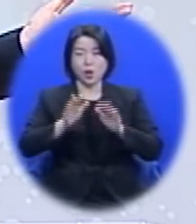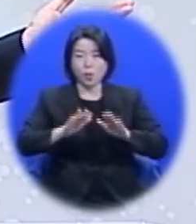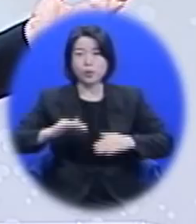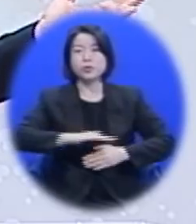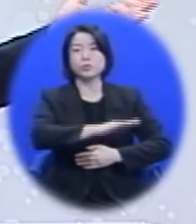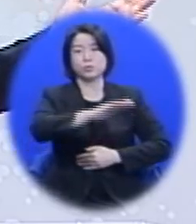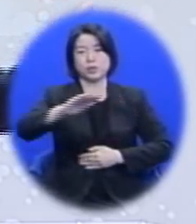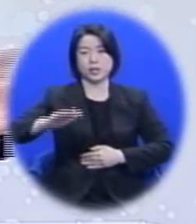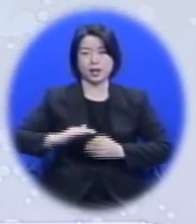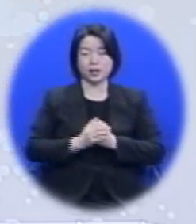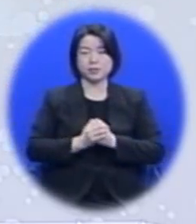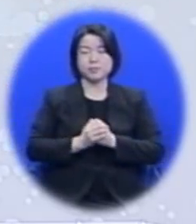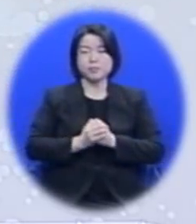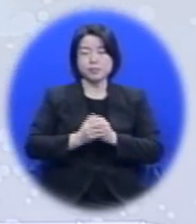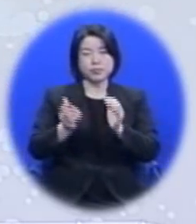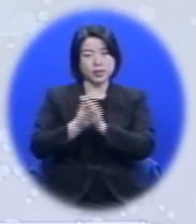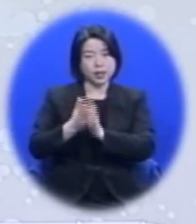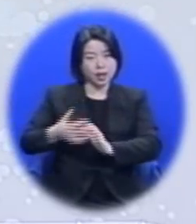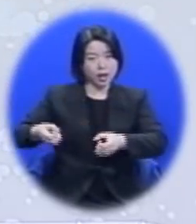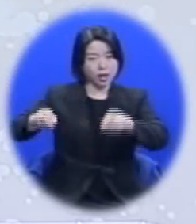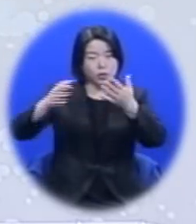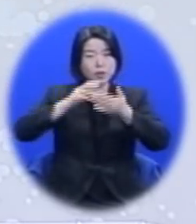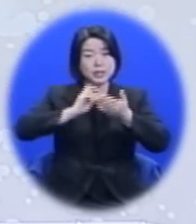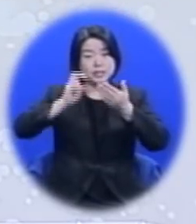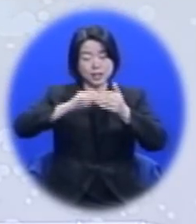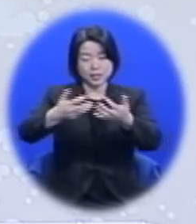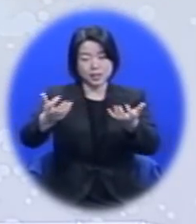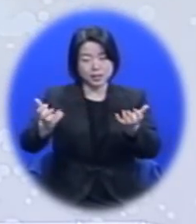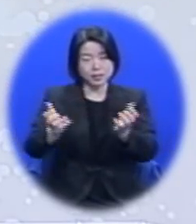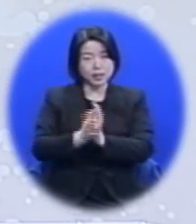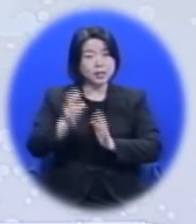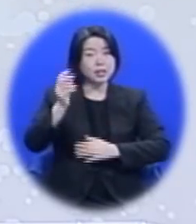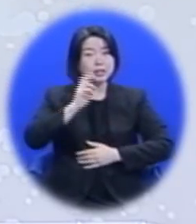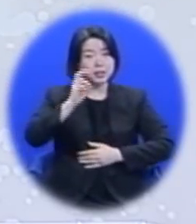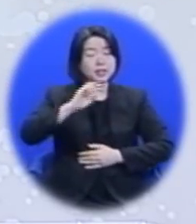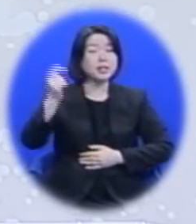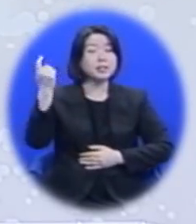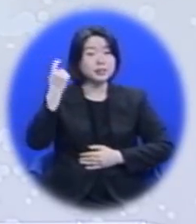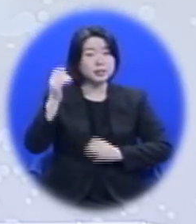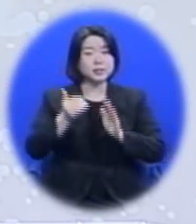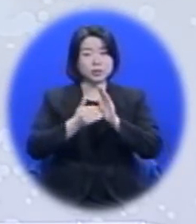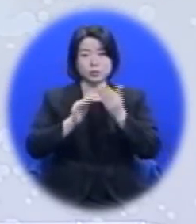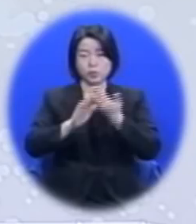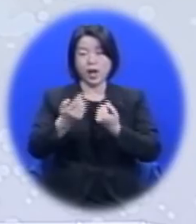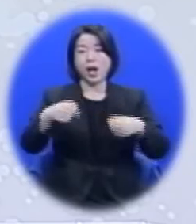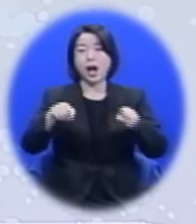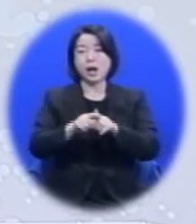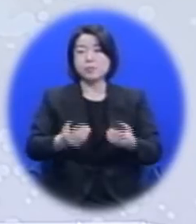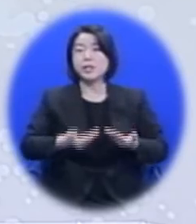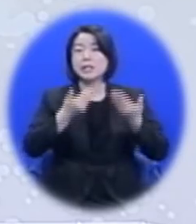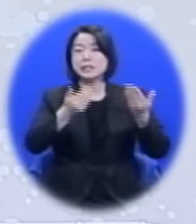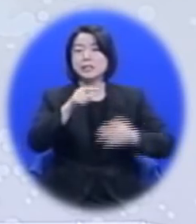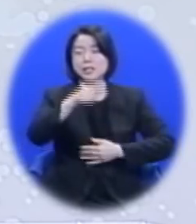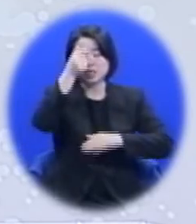우리가 할렐루야 찬양대의 찬양을 듣고 우리가 함께 드리는 이 예배